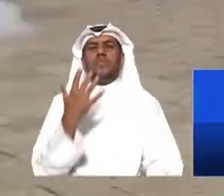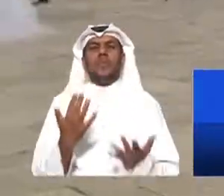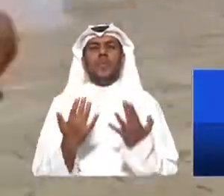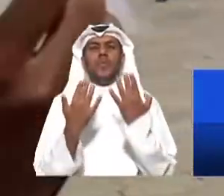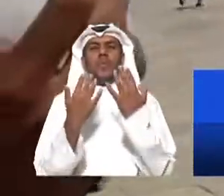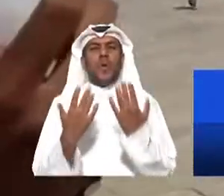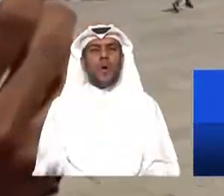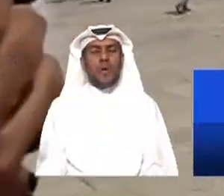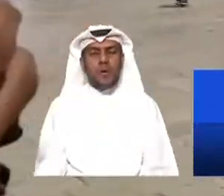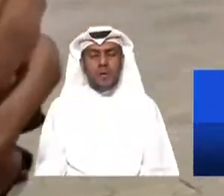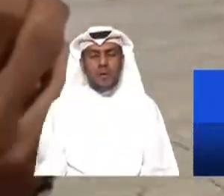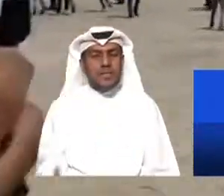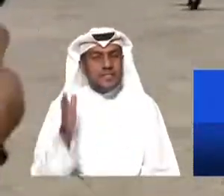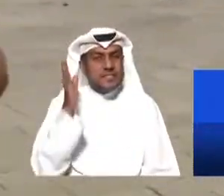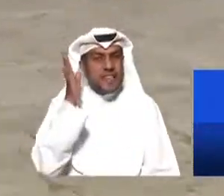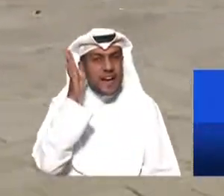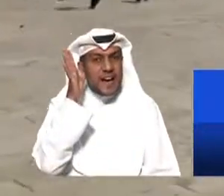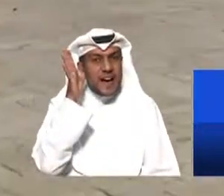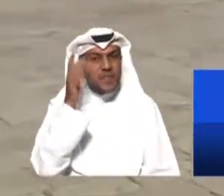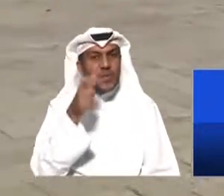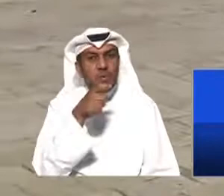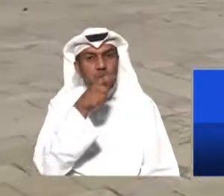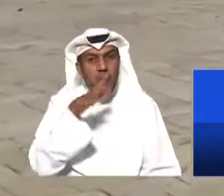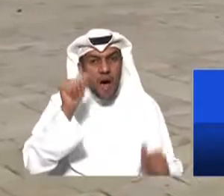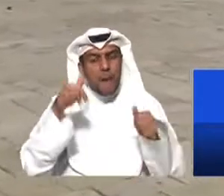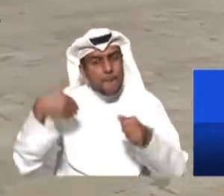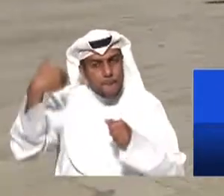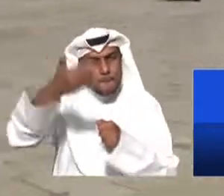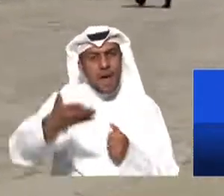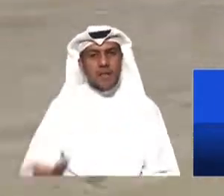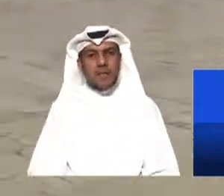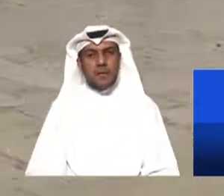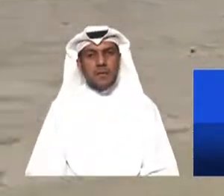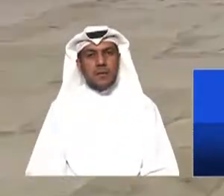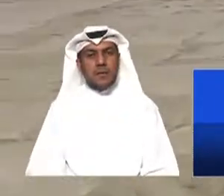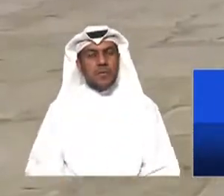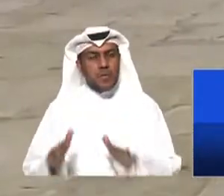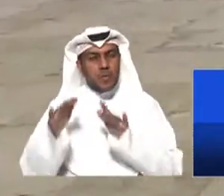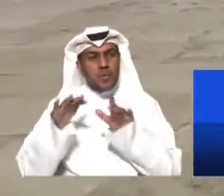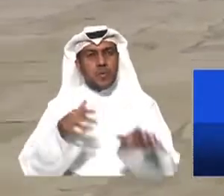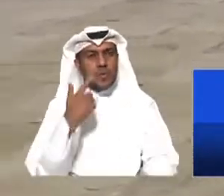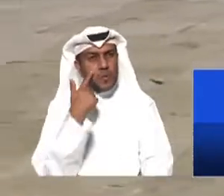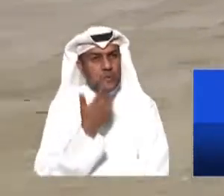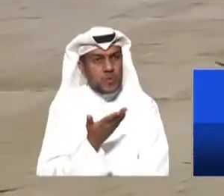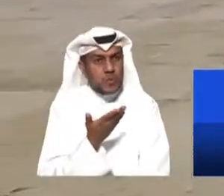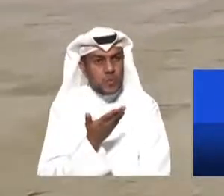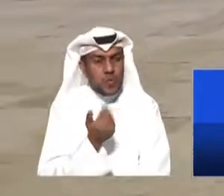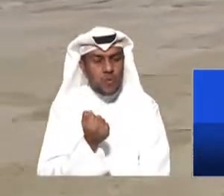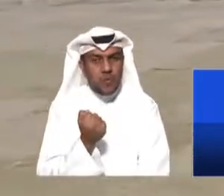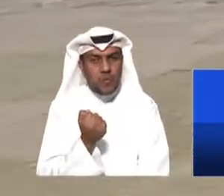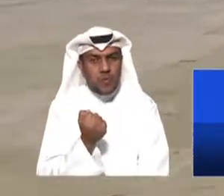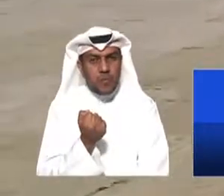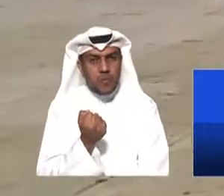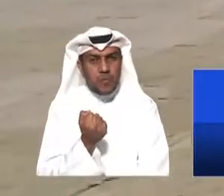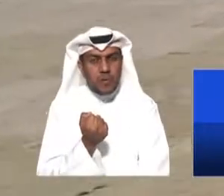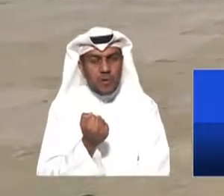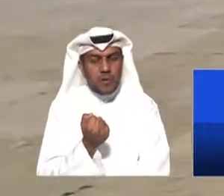المسجد الأقصى عقب صلاة الجمعة. وفي نابلس اندلعت مواجهات عقب مسيرة قرية بيت دجن